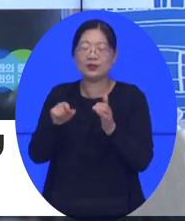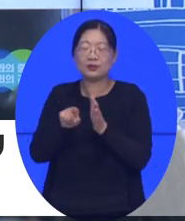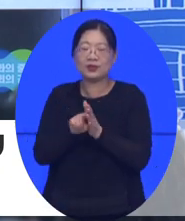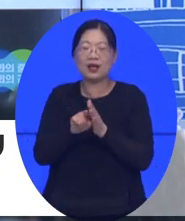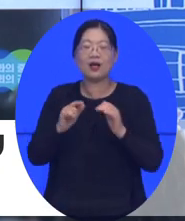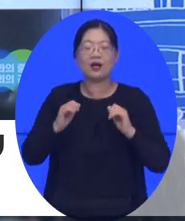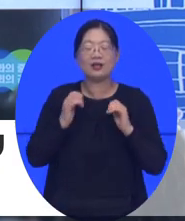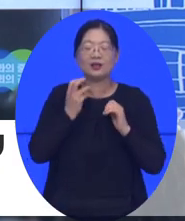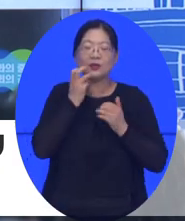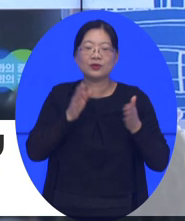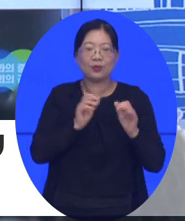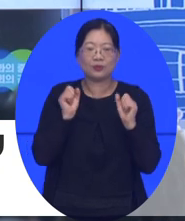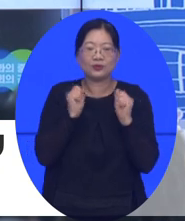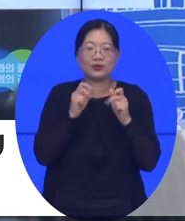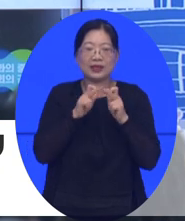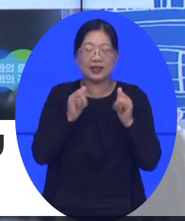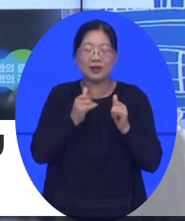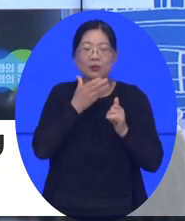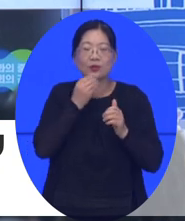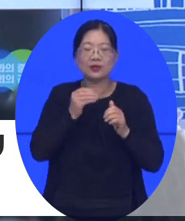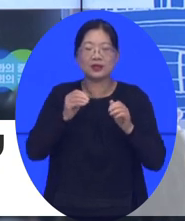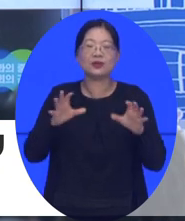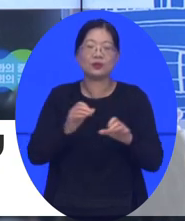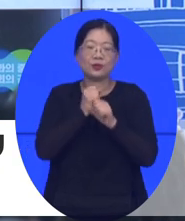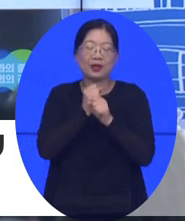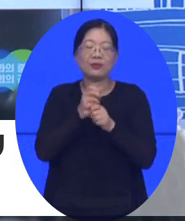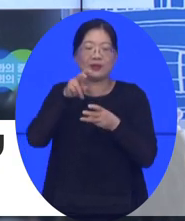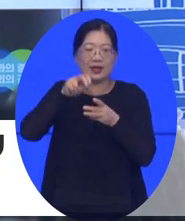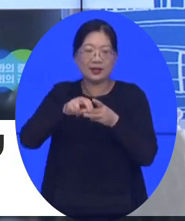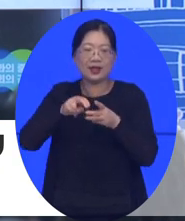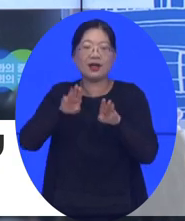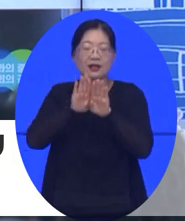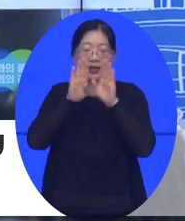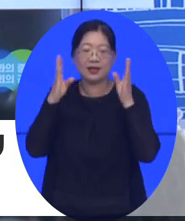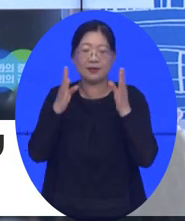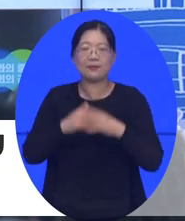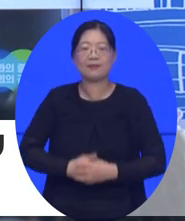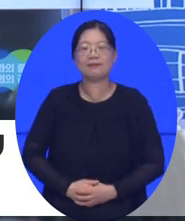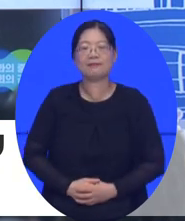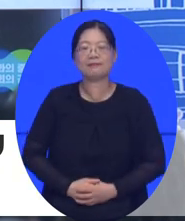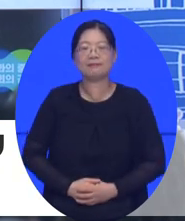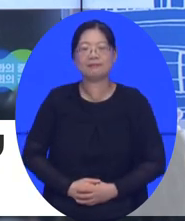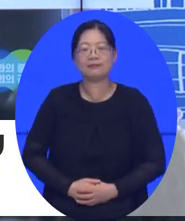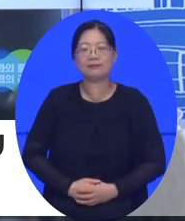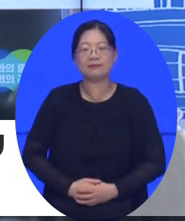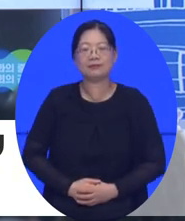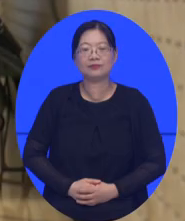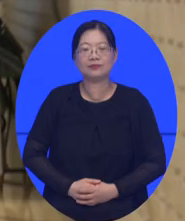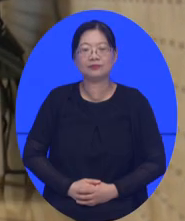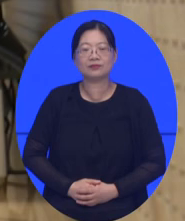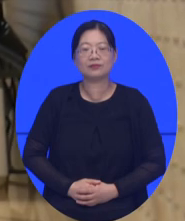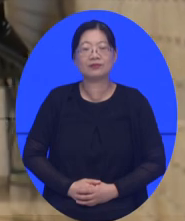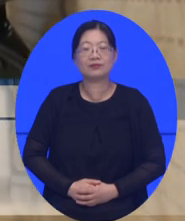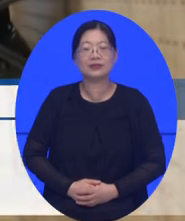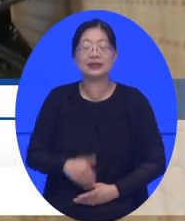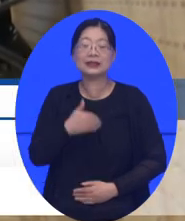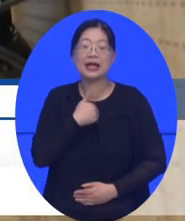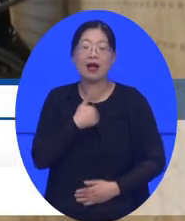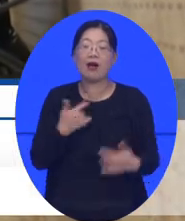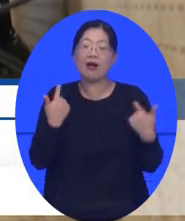위한 경기도 북부 장애인 복지 종합지원센터를 개소했습니다. 서문형 기자가 다녀왔습니다.